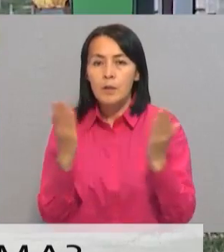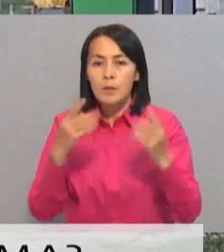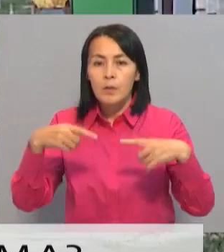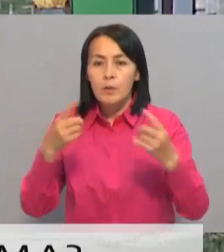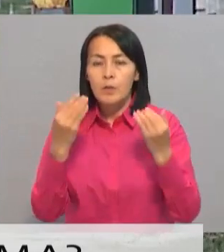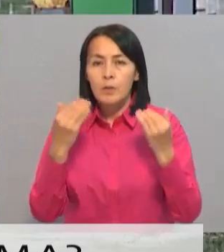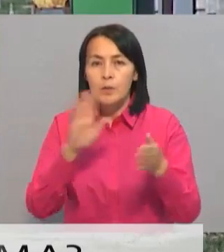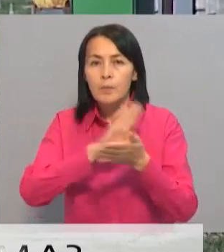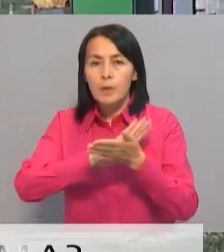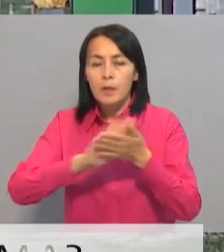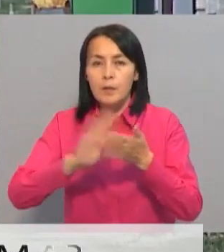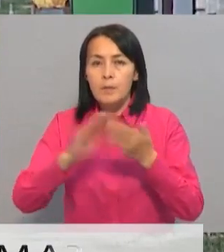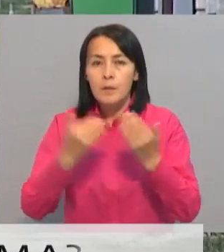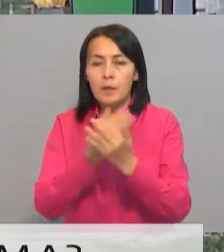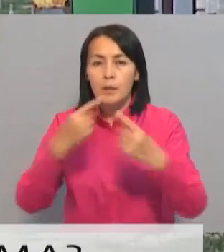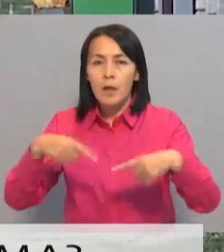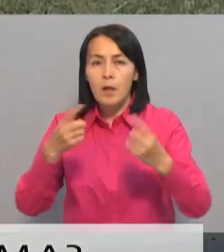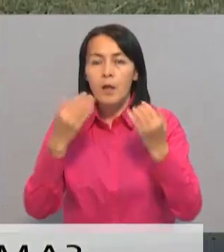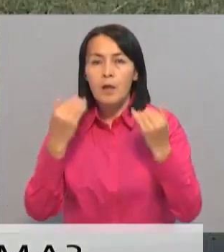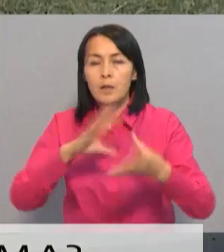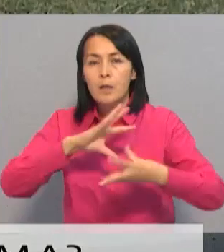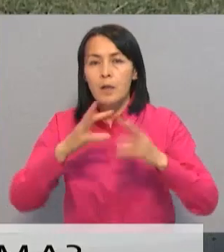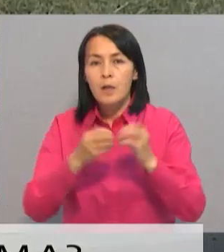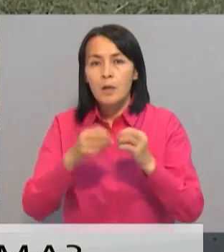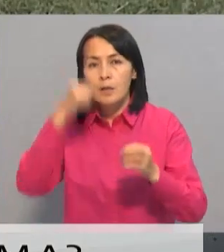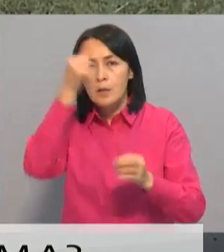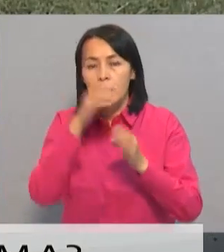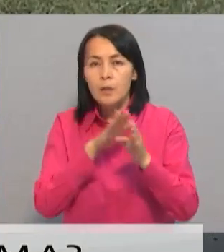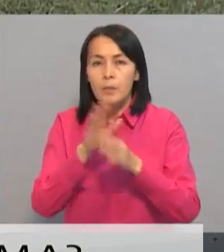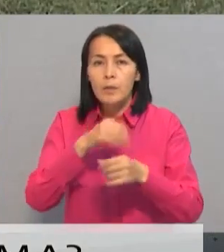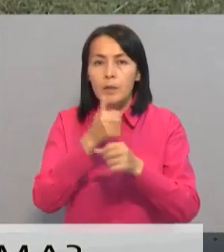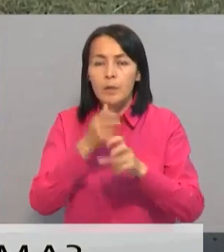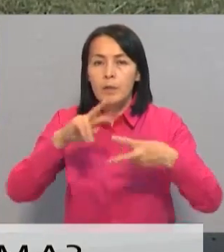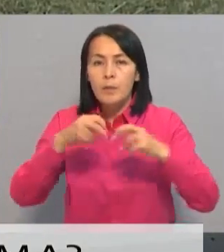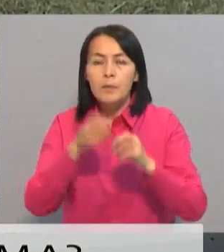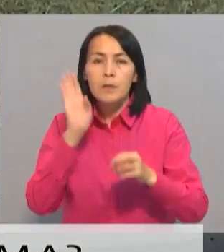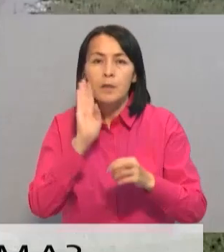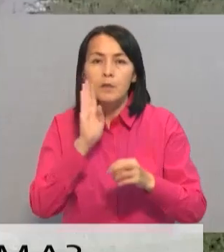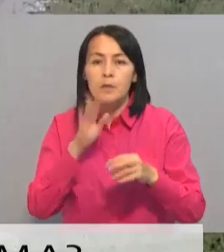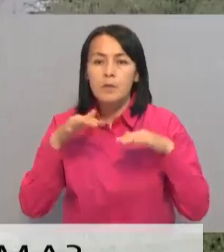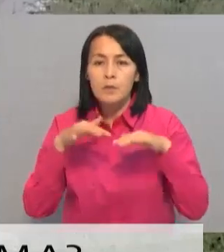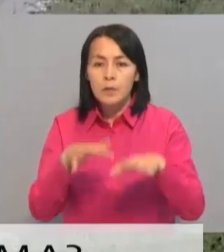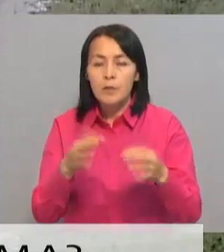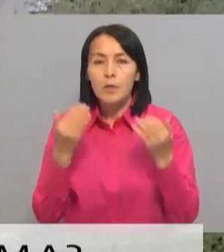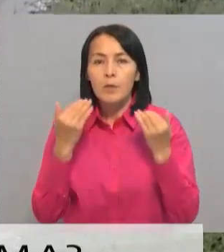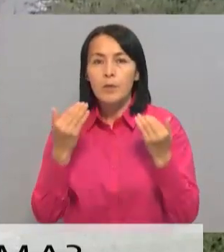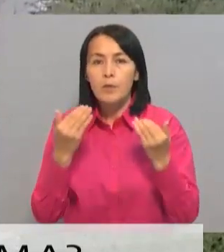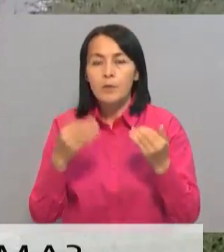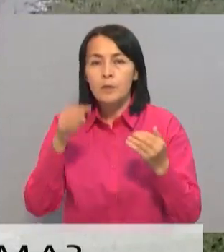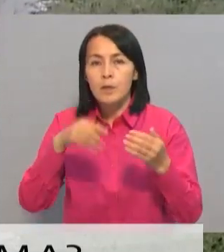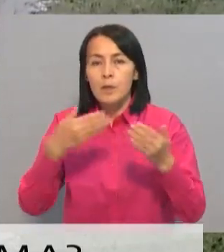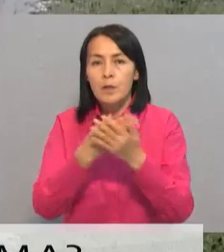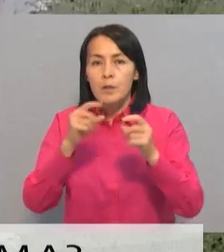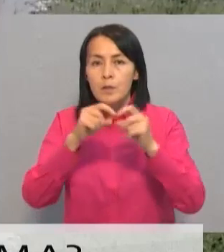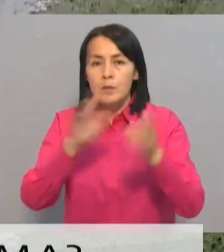жана көлдүнөн дренаждар кайта калыбына келтирилген. Натыйжасында жылдар бою өзөктү болуп келген агын суу тапшылыгы чечилген. Оган коса жүйөлөрдүн